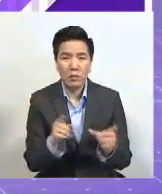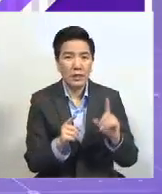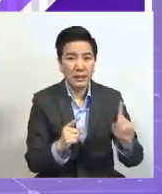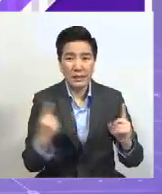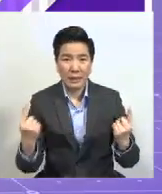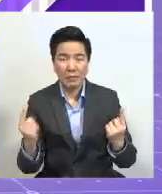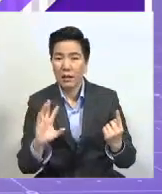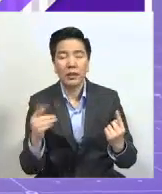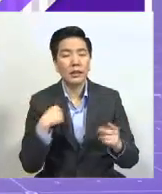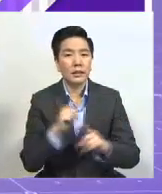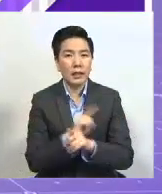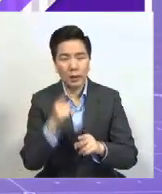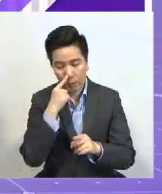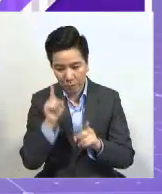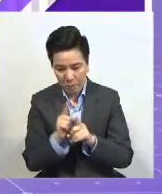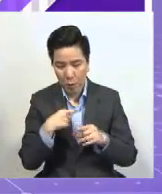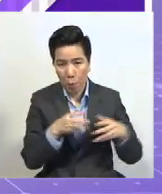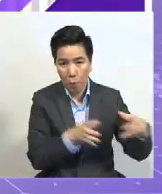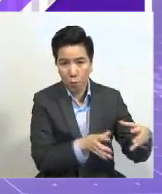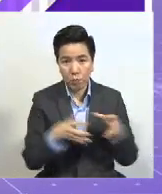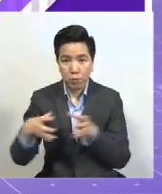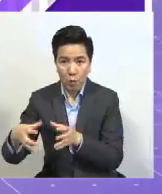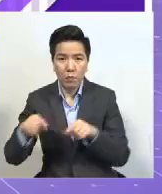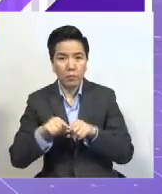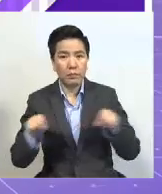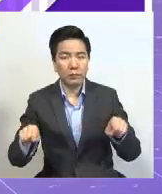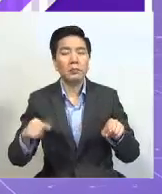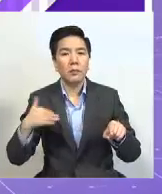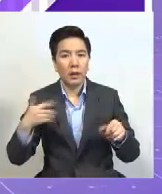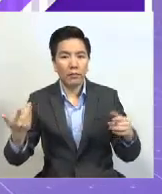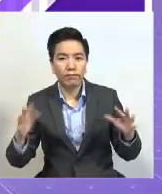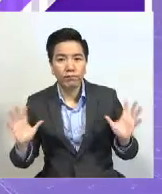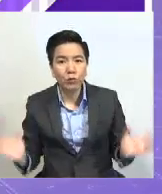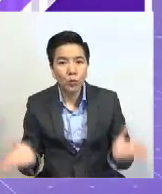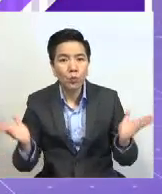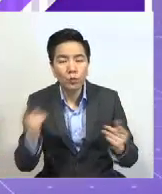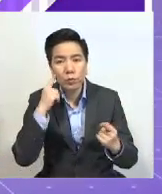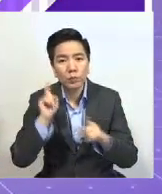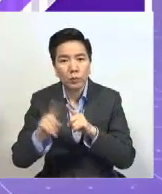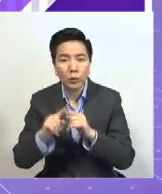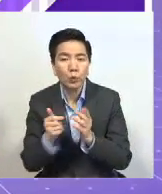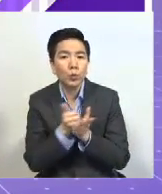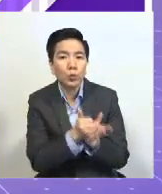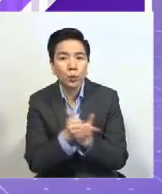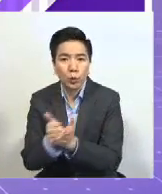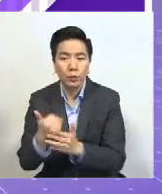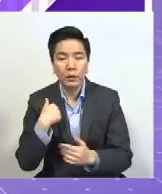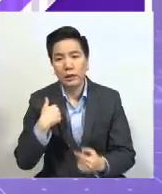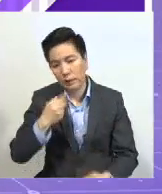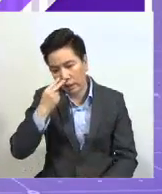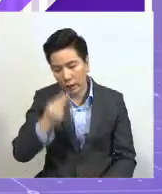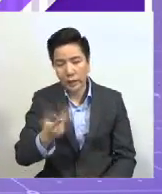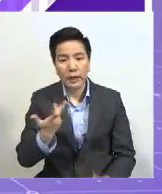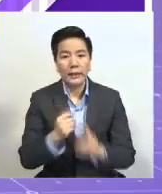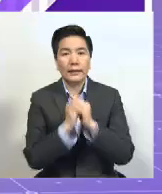ม่ใช่สองประเทศนี้เท่านั้นนะคนแฟนคลับของทั้งคู่นะพันธมิตรของทั้งคู่ก็จะเข้ามาช่วยเราเห็นว่า